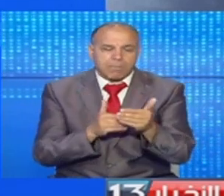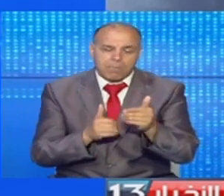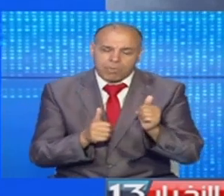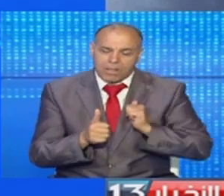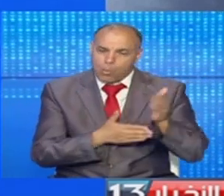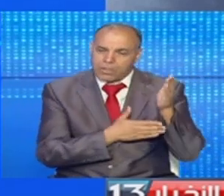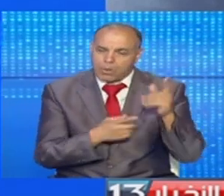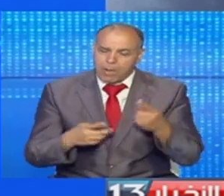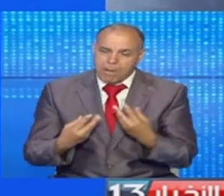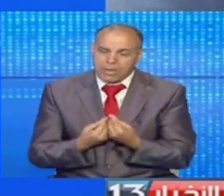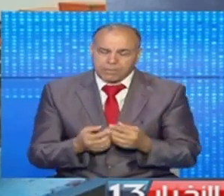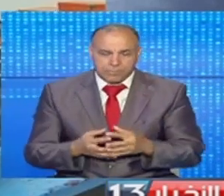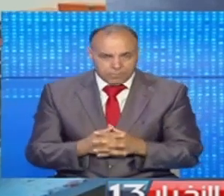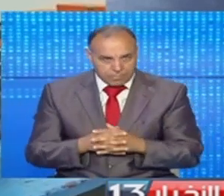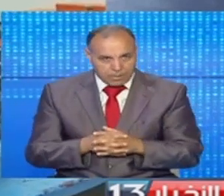الخاص والعام.